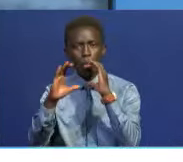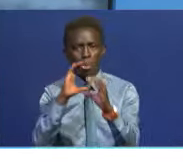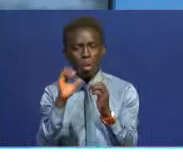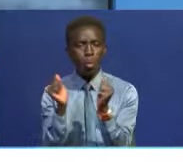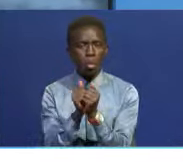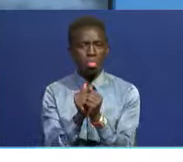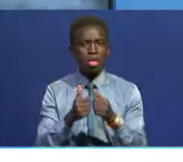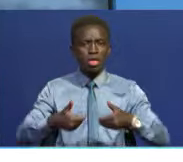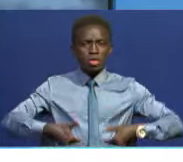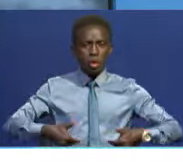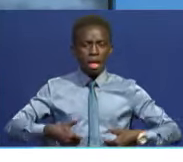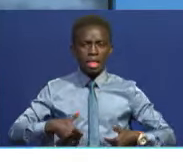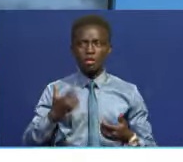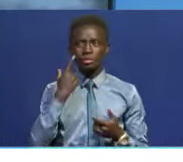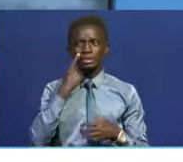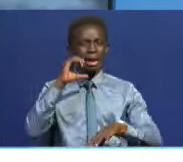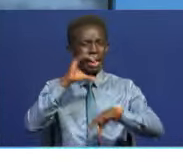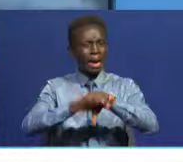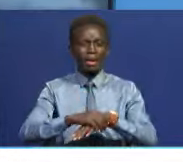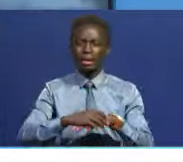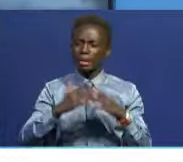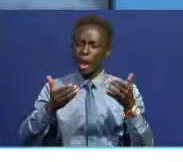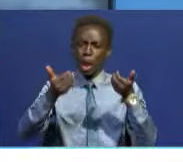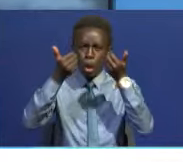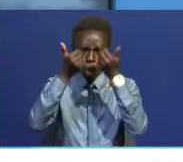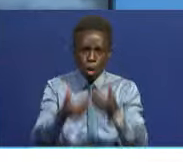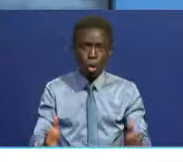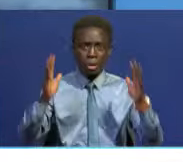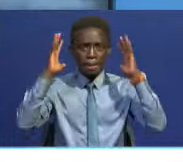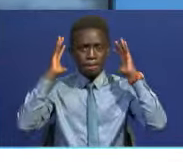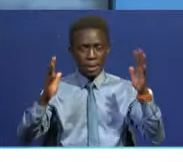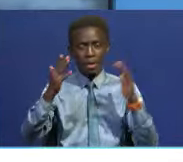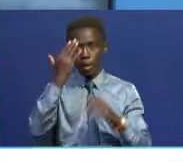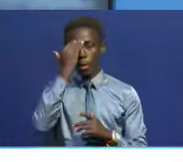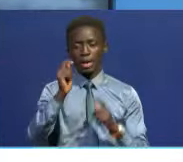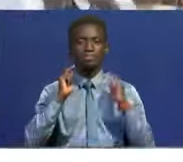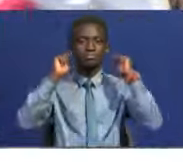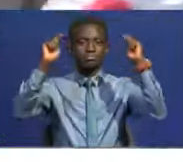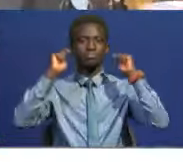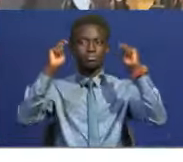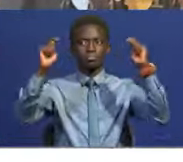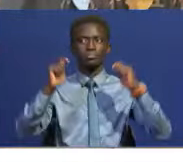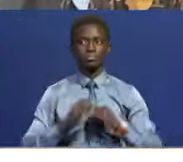kwani wamepata hasara kubwa katika wiki mbili zilizopita kufuatia maandamano.